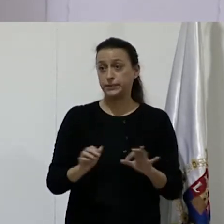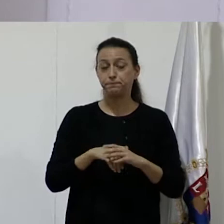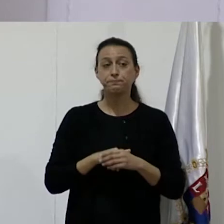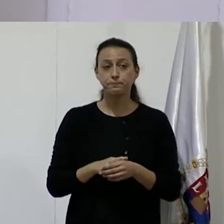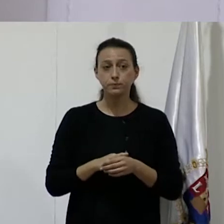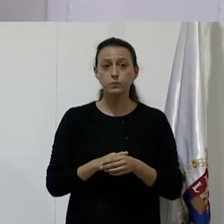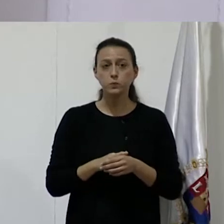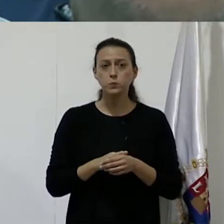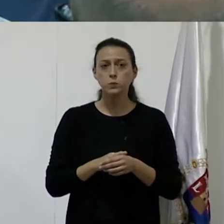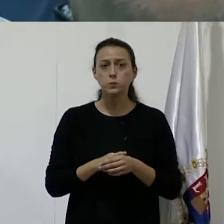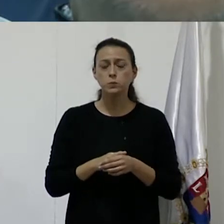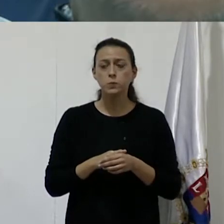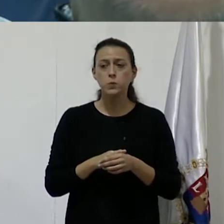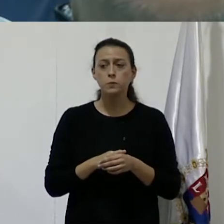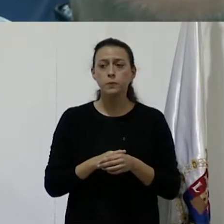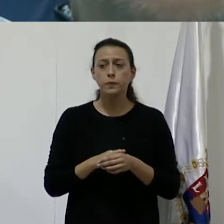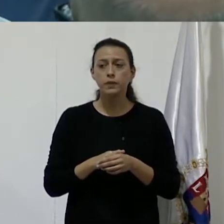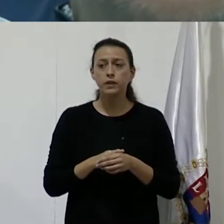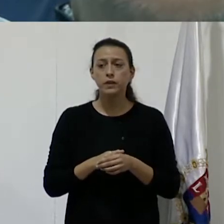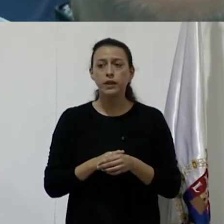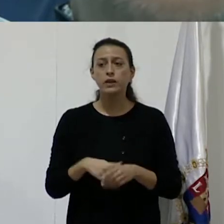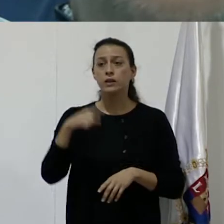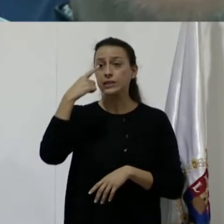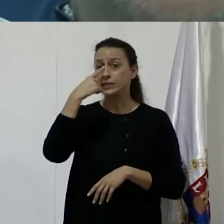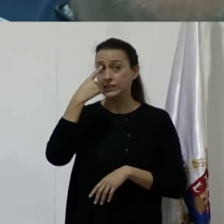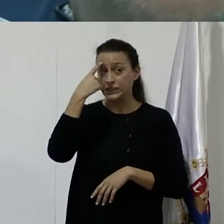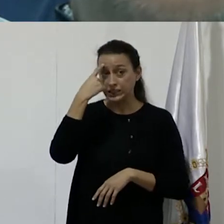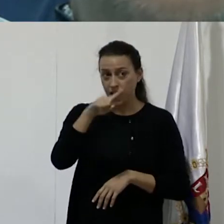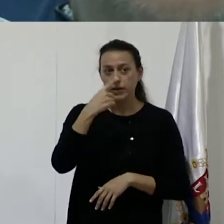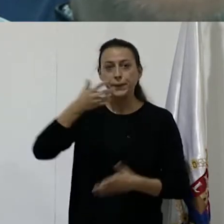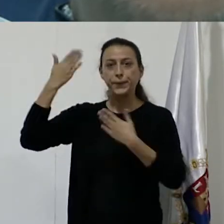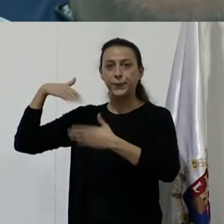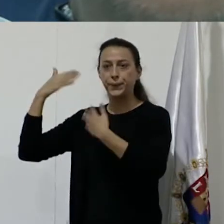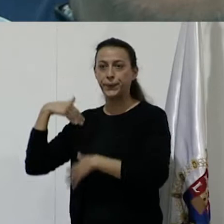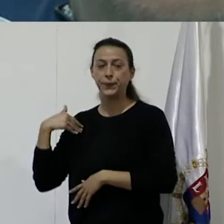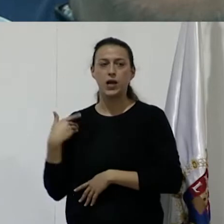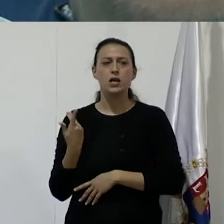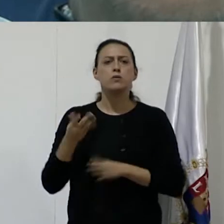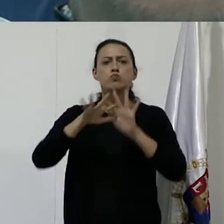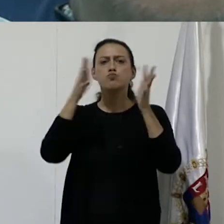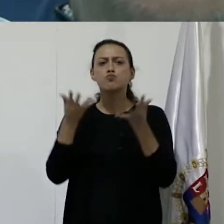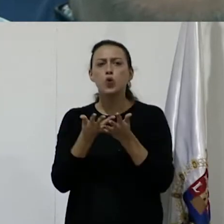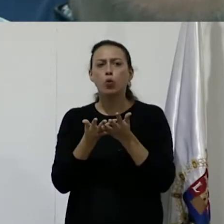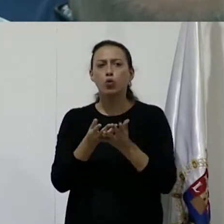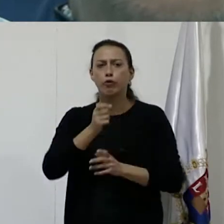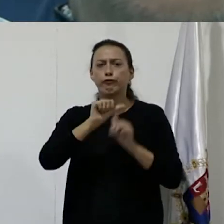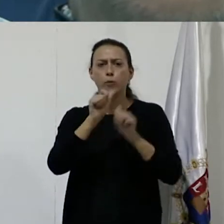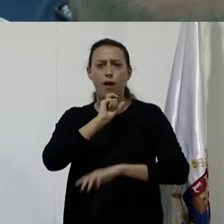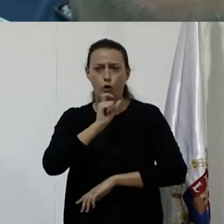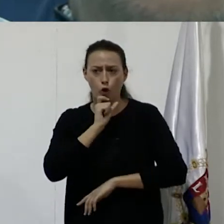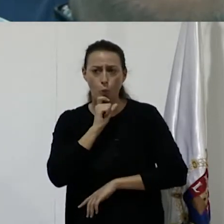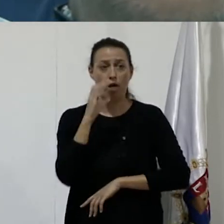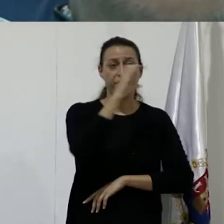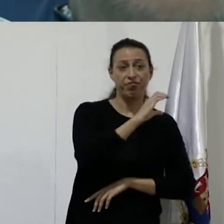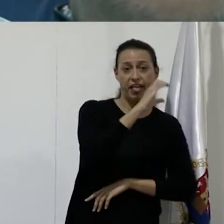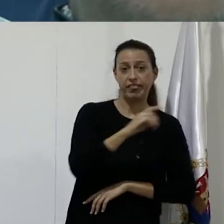dues cultures. Però en aquesta divisió del món del saber, on quedava l'art? L'art era de ciències